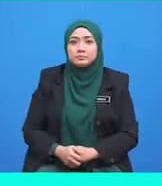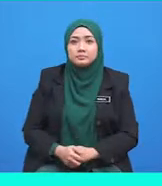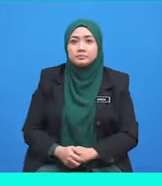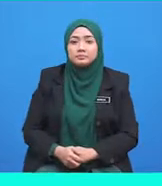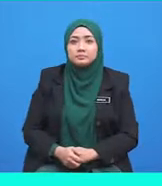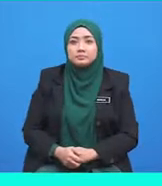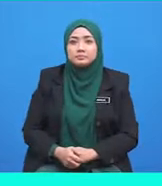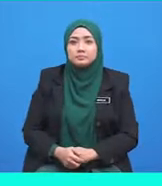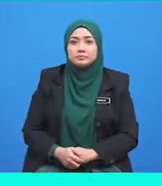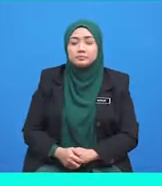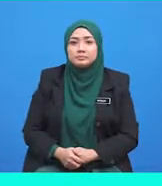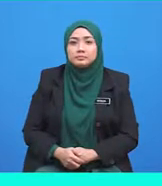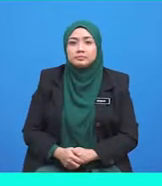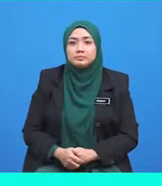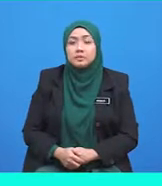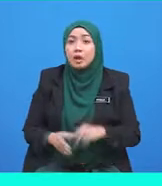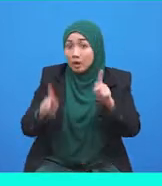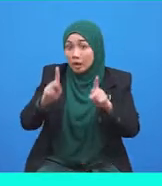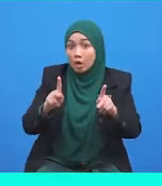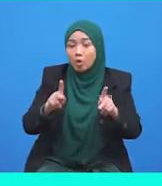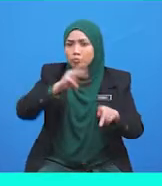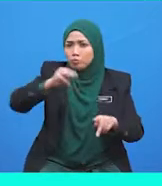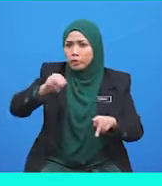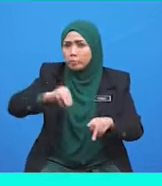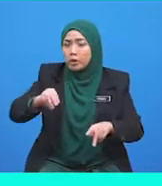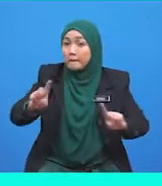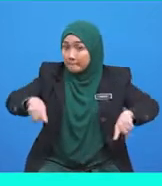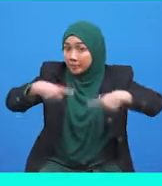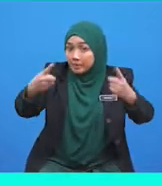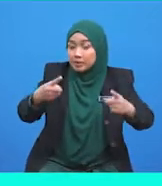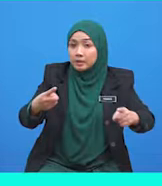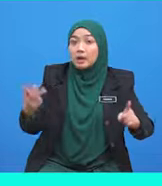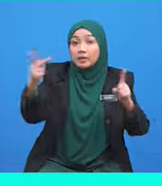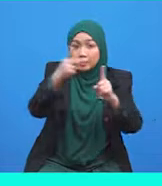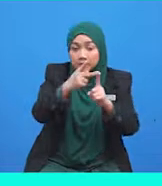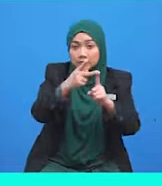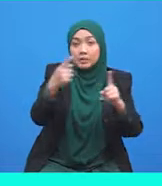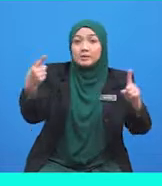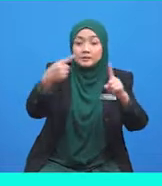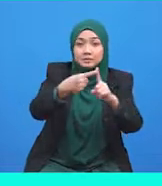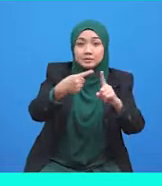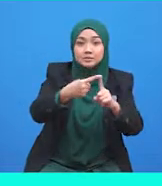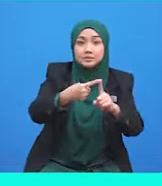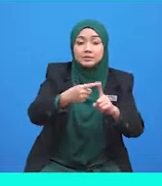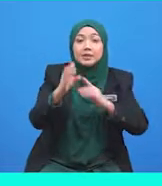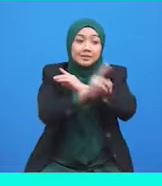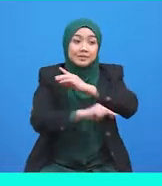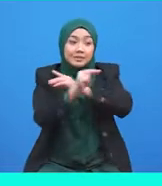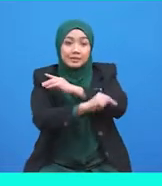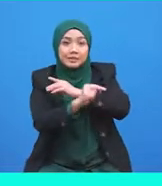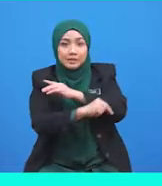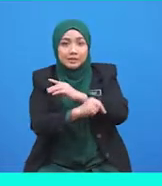murid-murid, sekiranya murid-murid pergi ke negeri yang cikgu sebutkan sebentar tadi, bolehlah singgah dan melihat